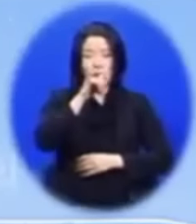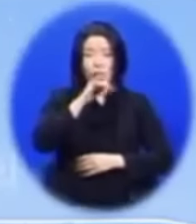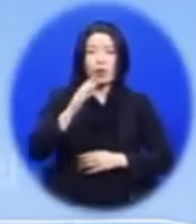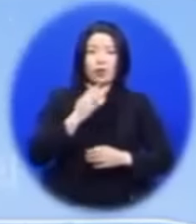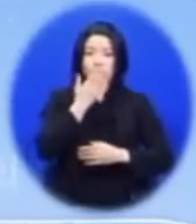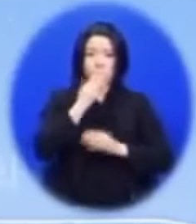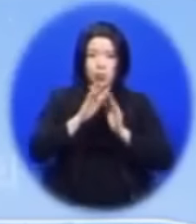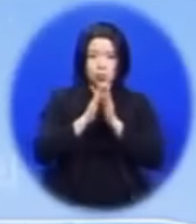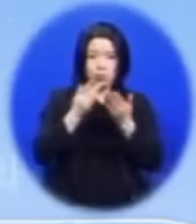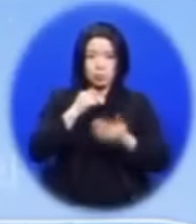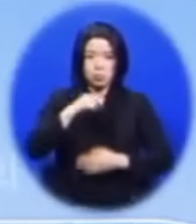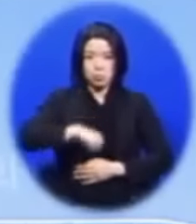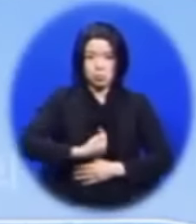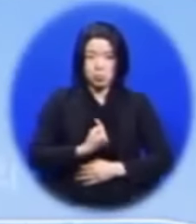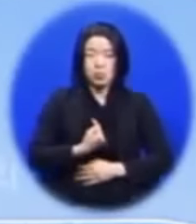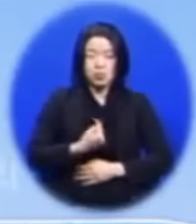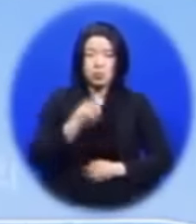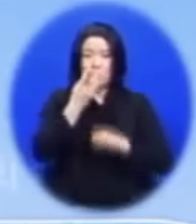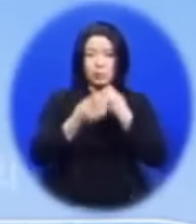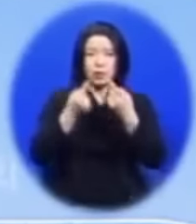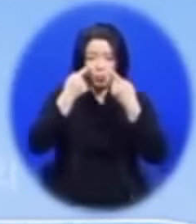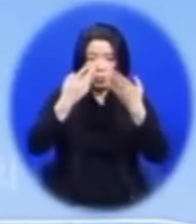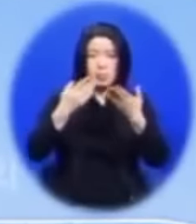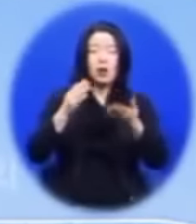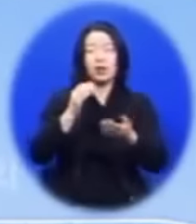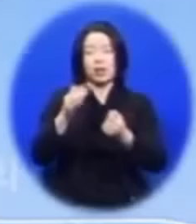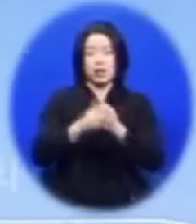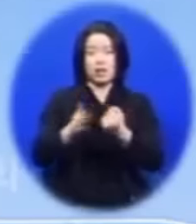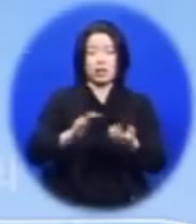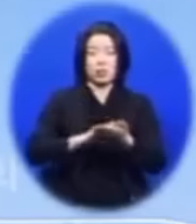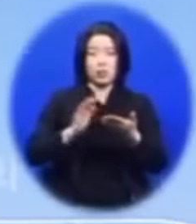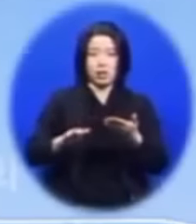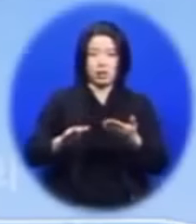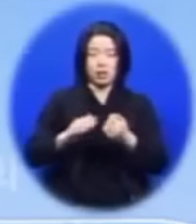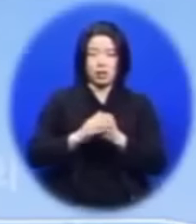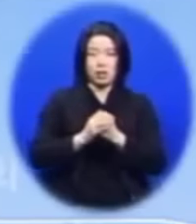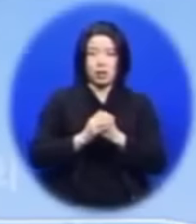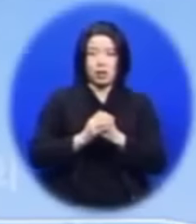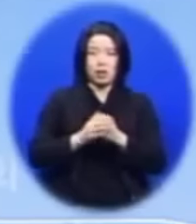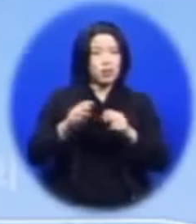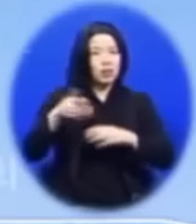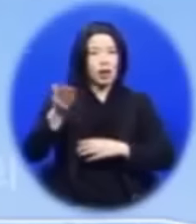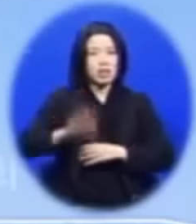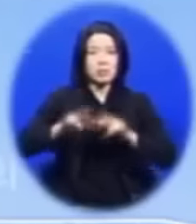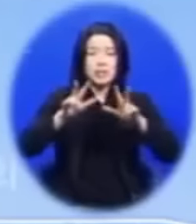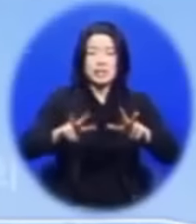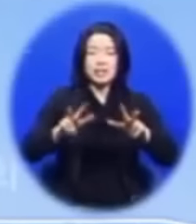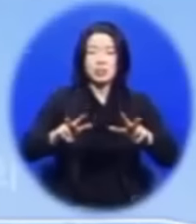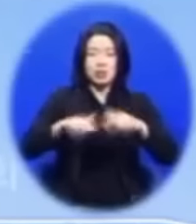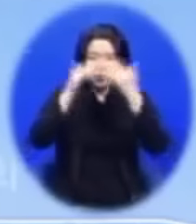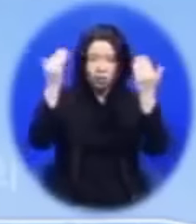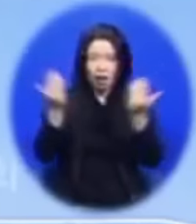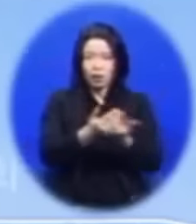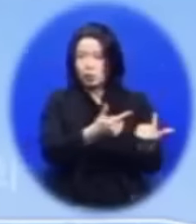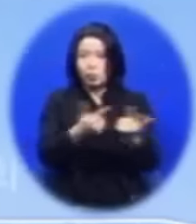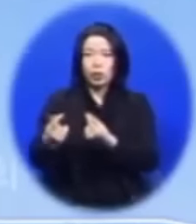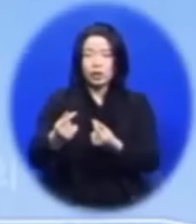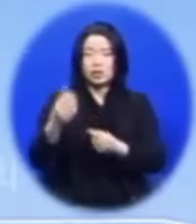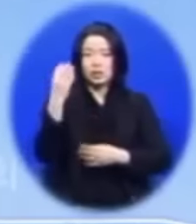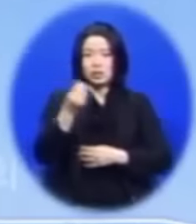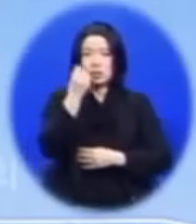고백이 분명하니까 지금은요 다 믿는데 다 예수님 성육신 다